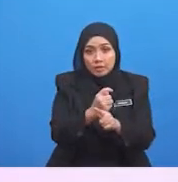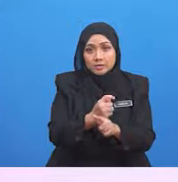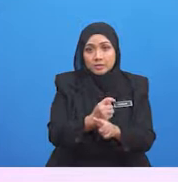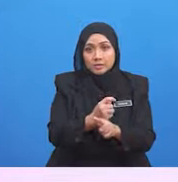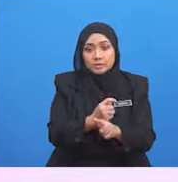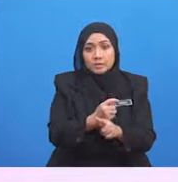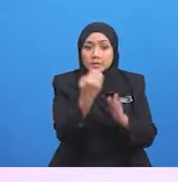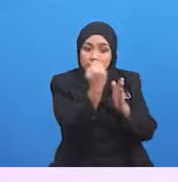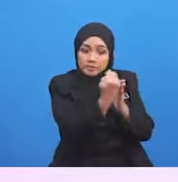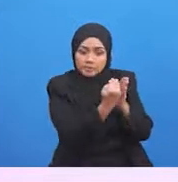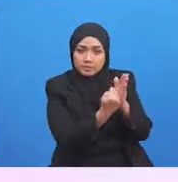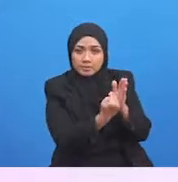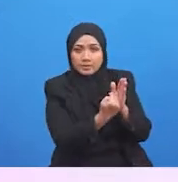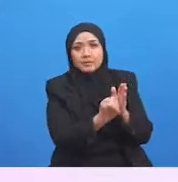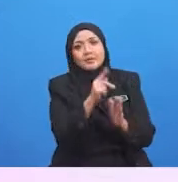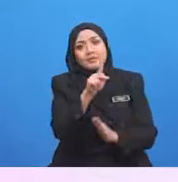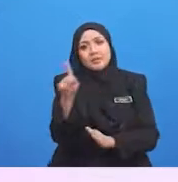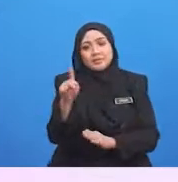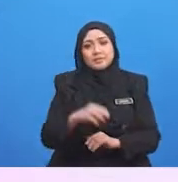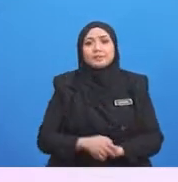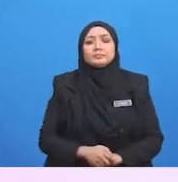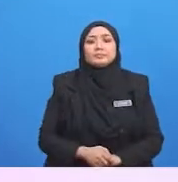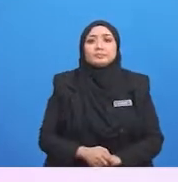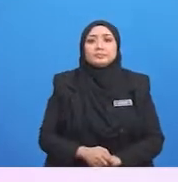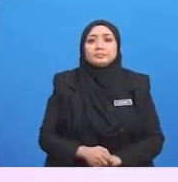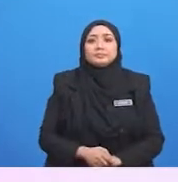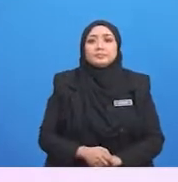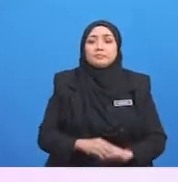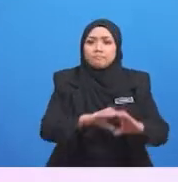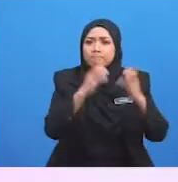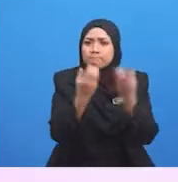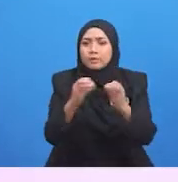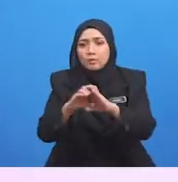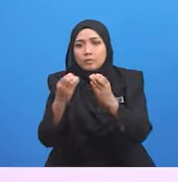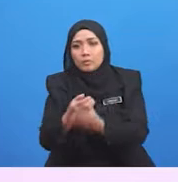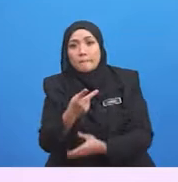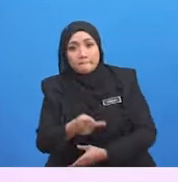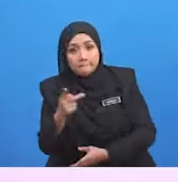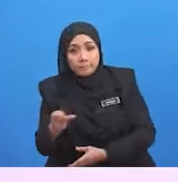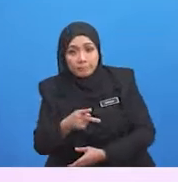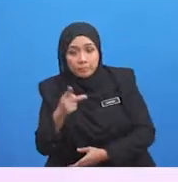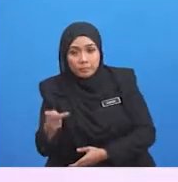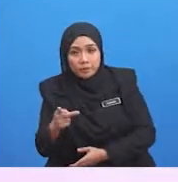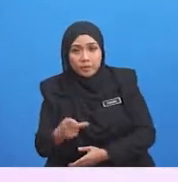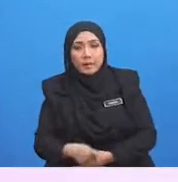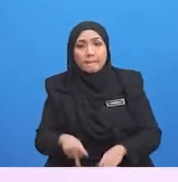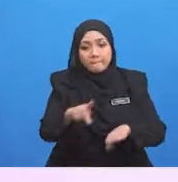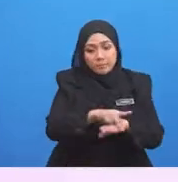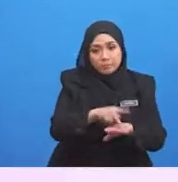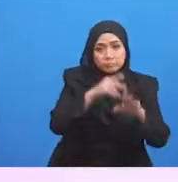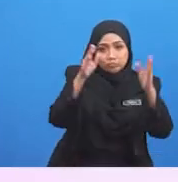senaraikan. Dan di dalam soalan berkaitan klasifikasi produk pengguna, senaraikan. Mudah